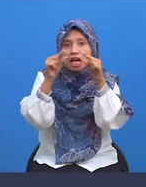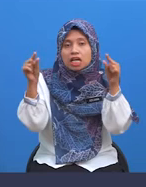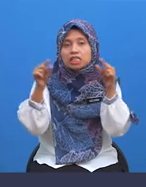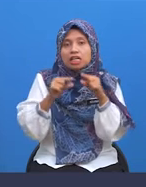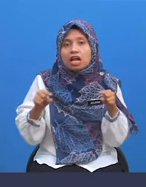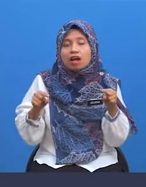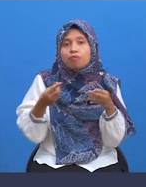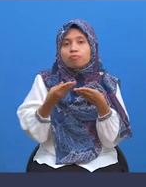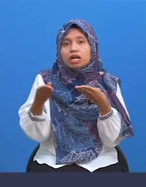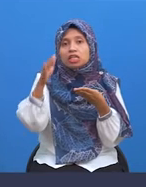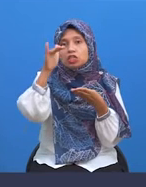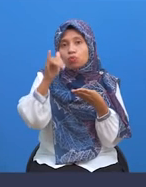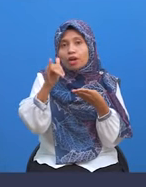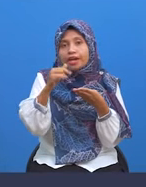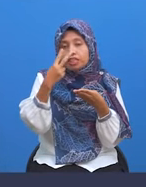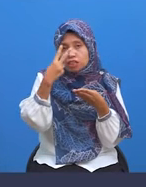Soalan 1.